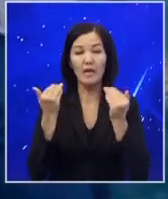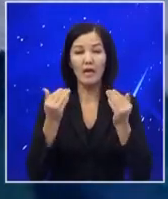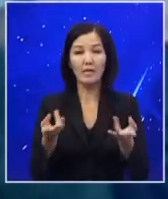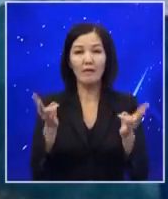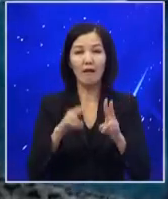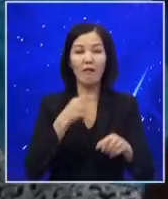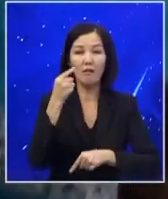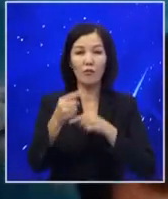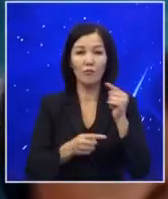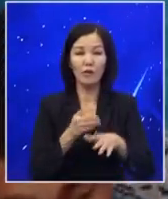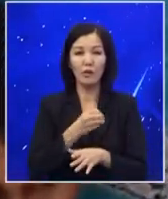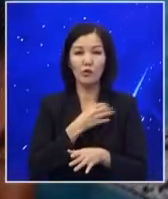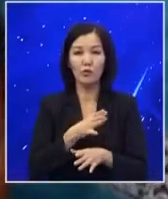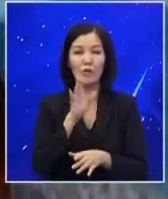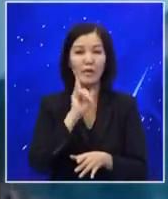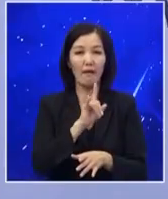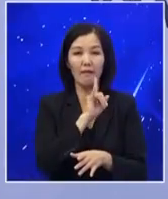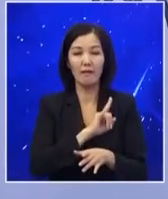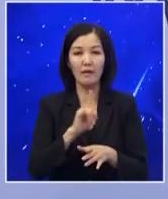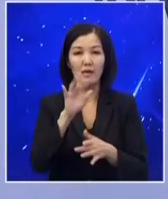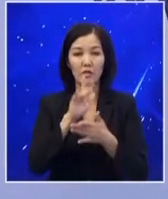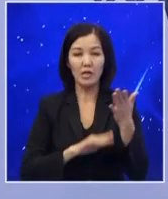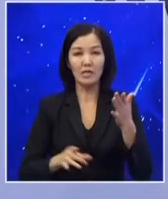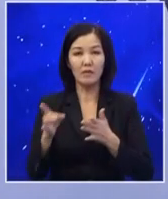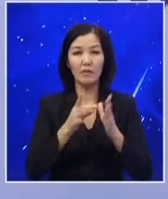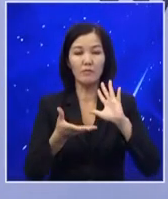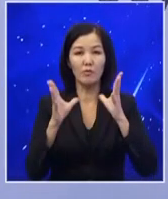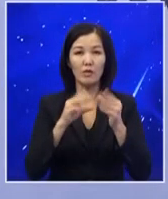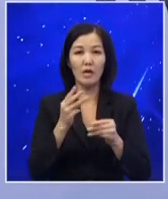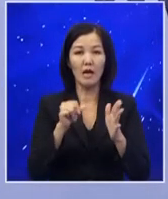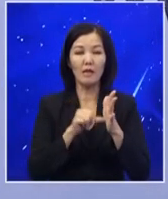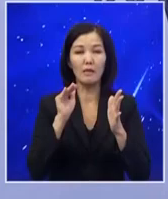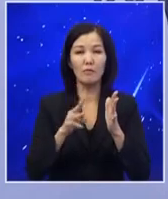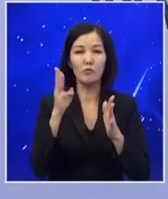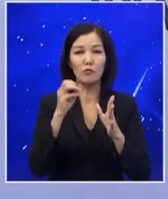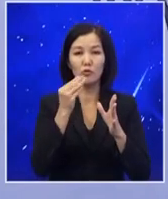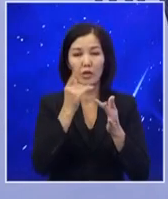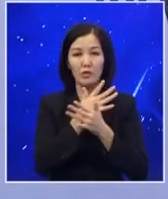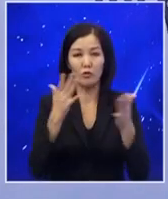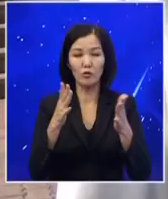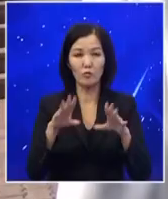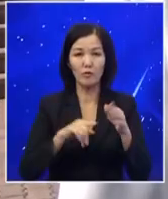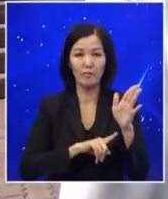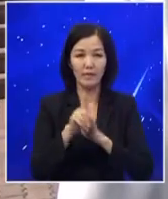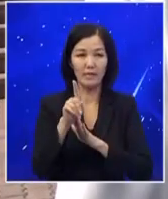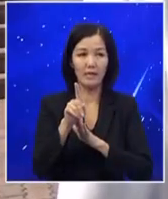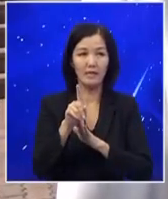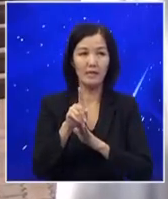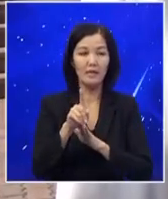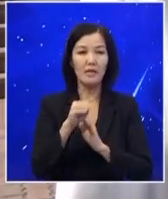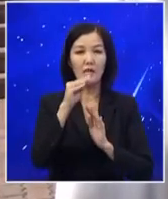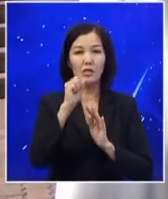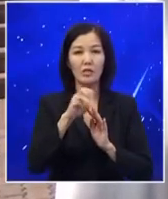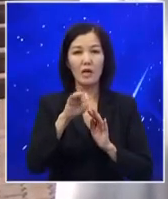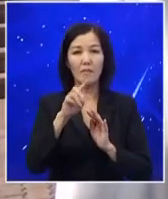қалған ұрпақтары жомарт атаның ізін жалғап, республика көлемінде 6300 отбасыға азық-түлік тарату ісін қолға алыпты. Абыз апамыз,